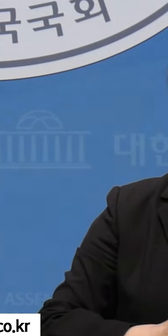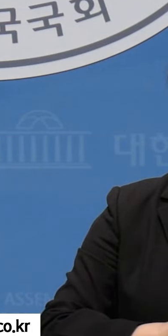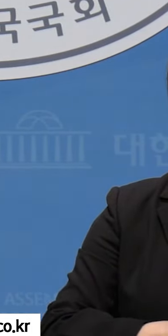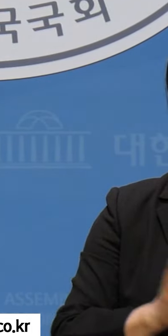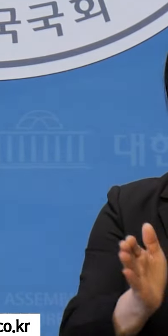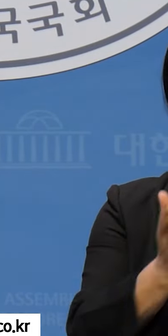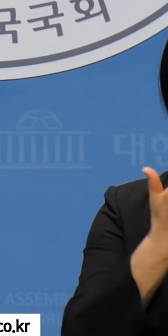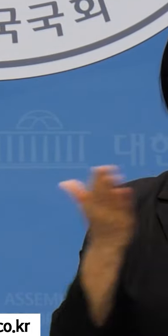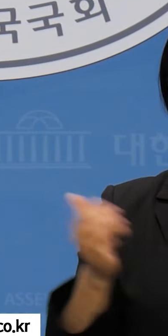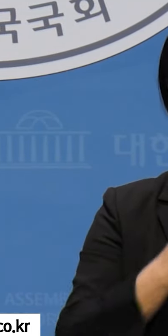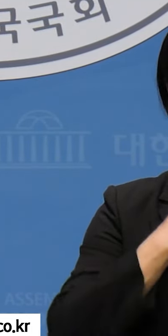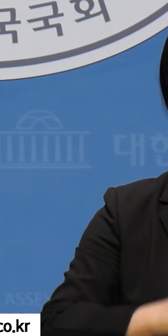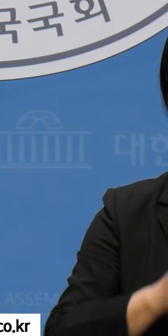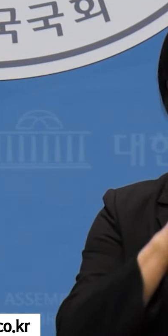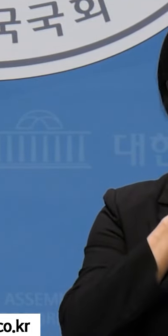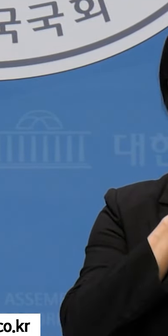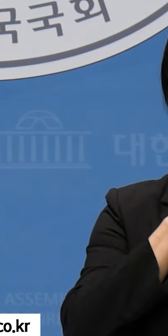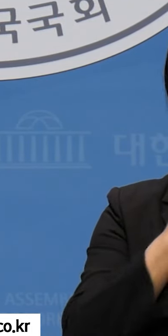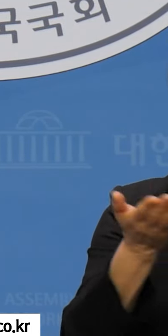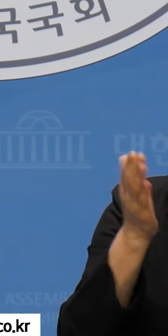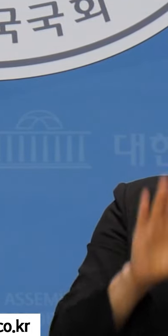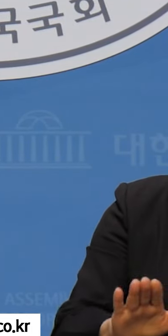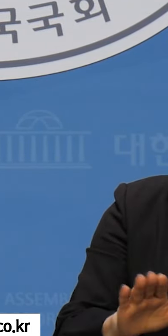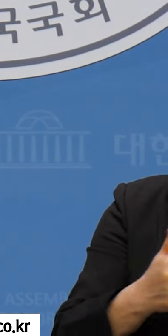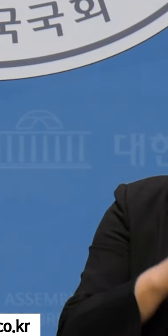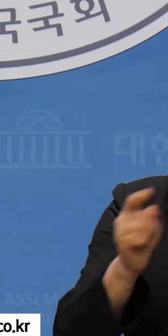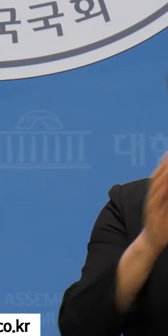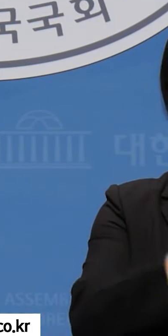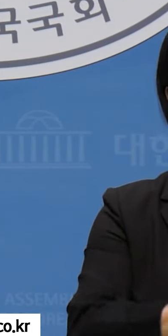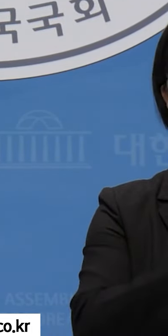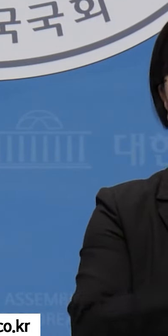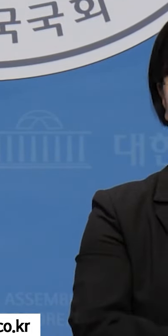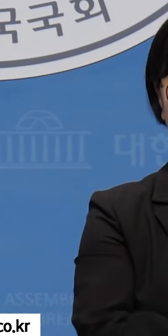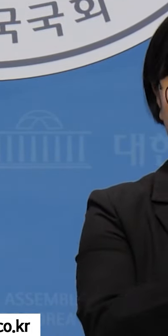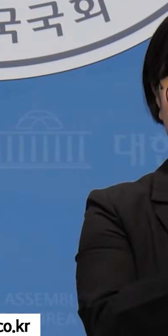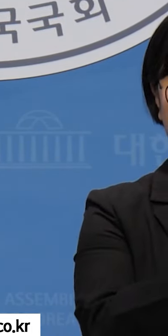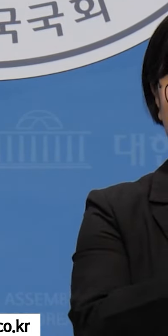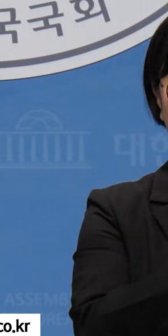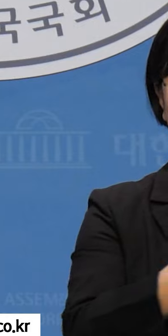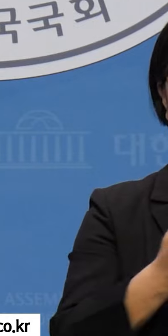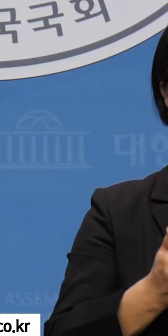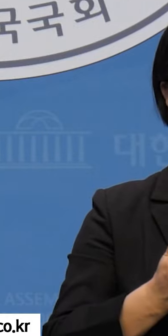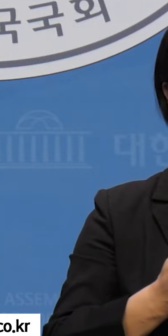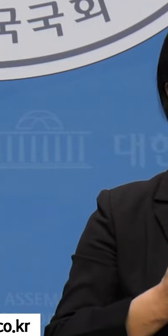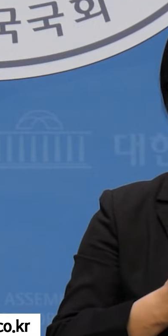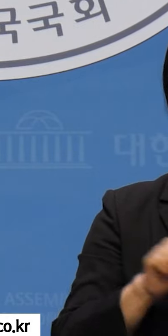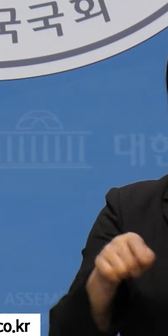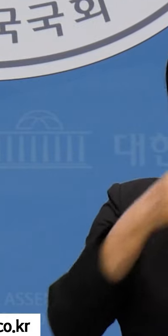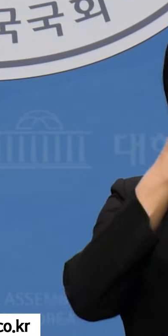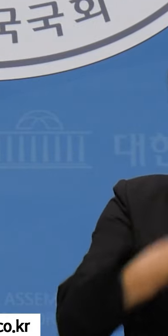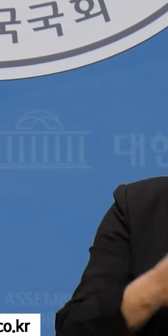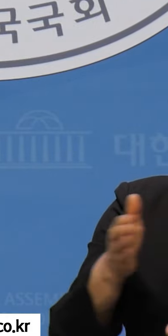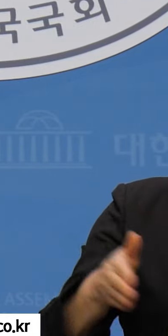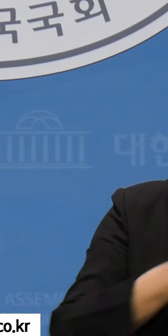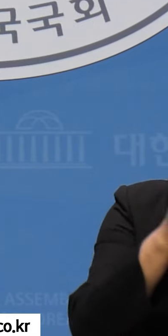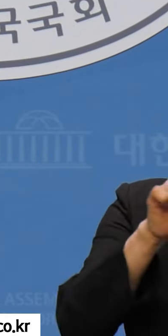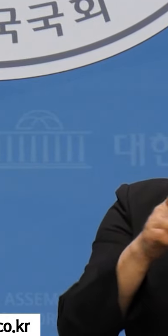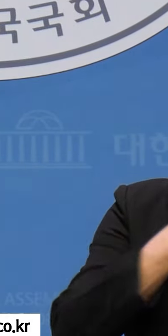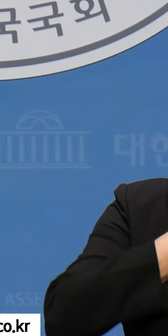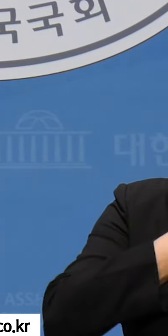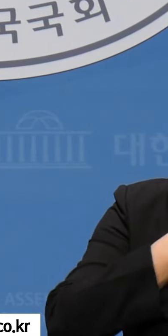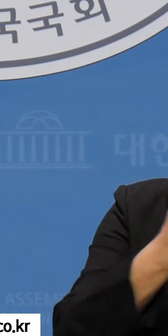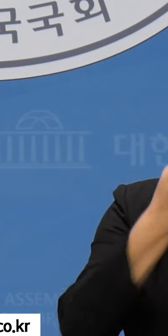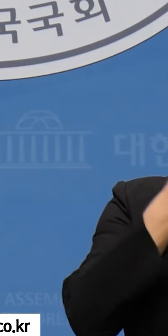속에서도 버텨왔지만 부당한 공천 막다른 길 앞에서 더 이상